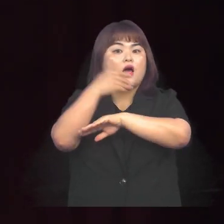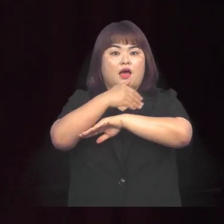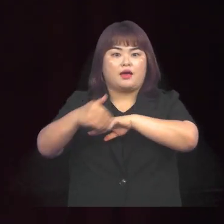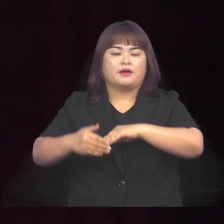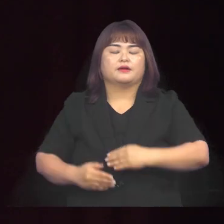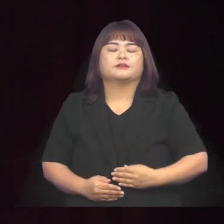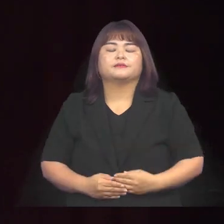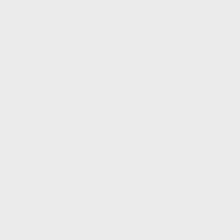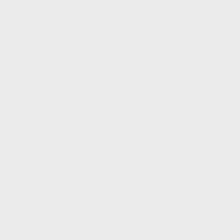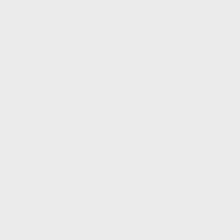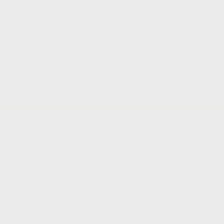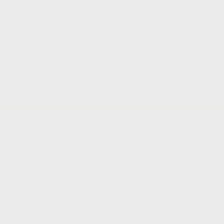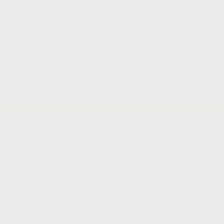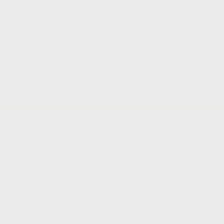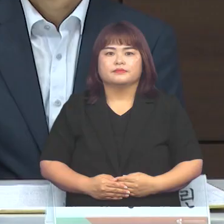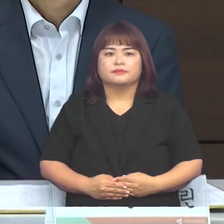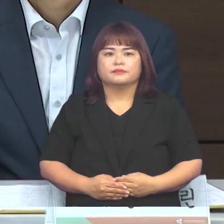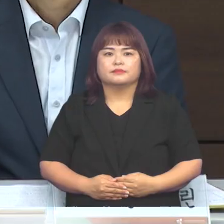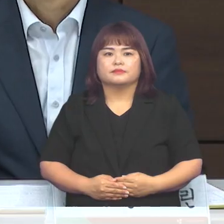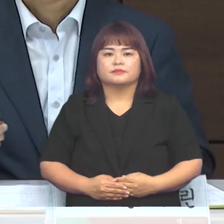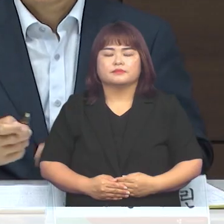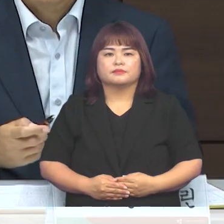계획입니다.